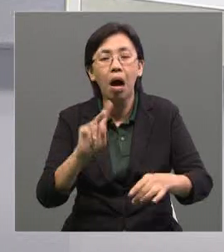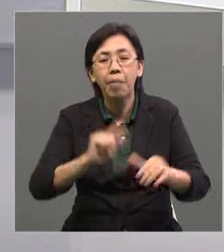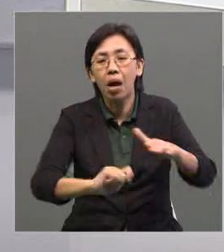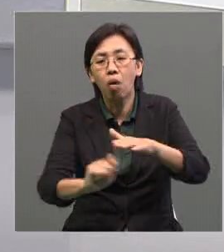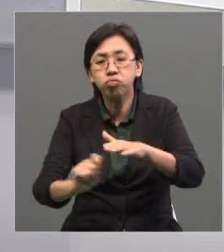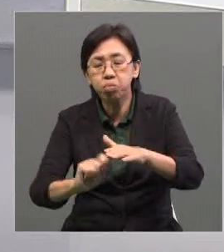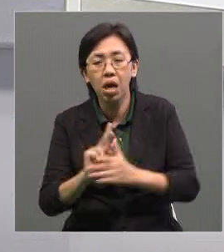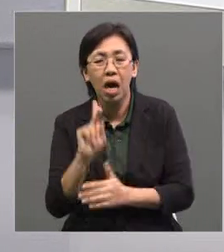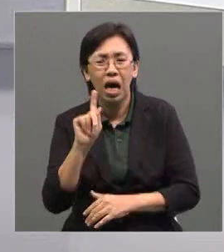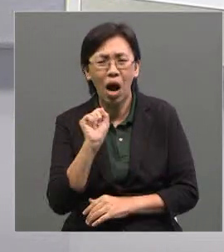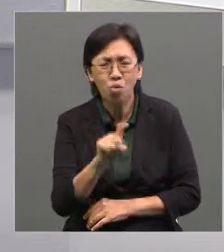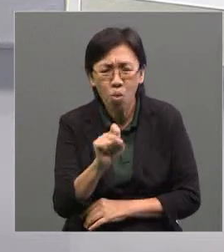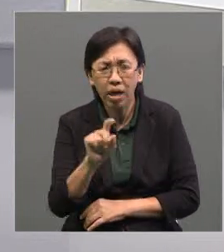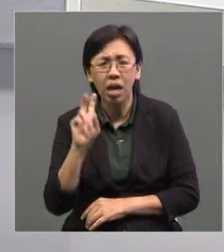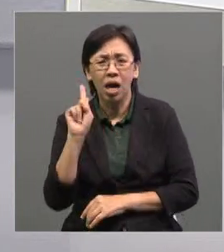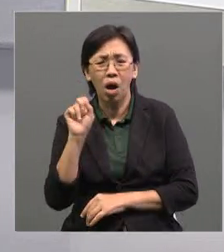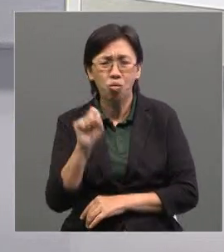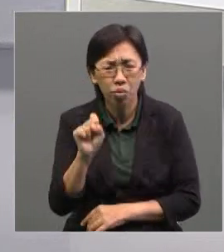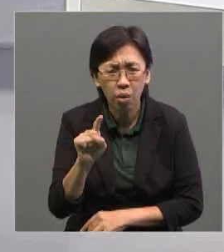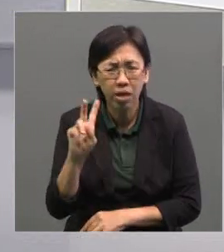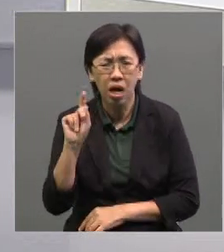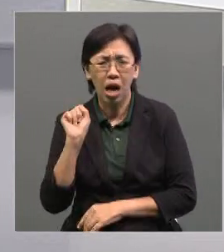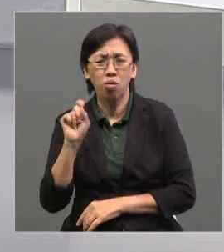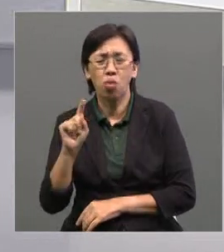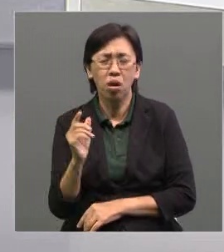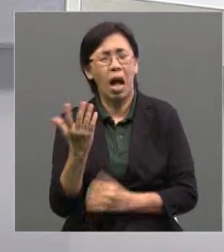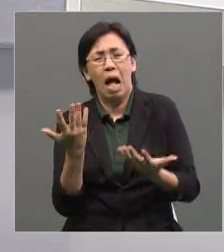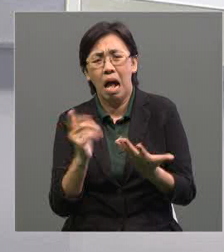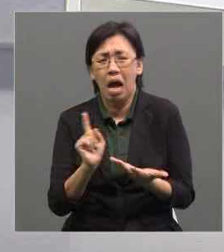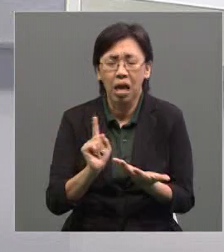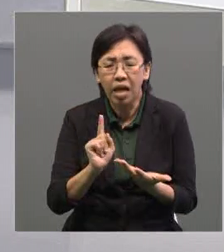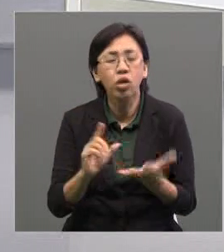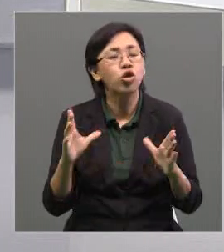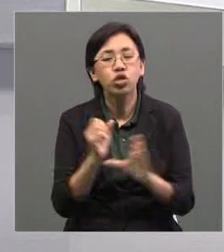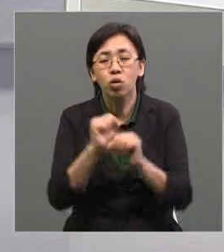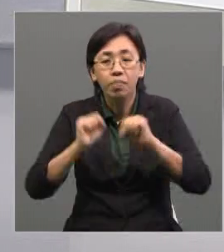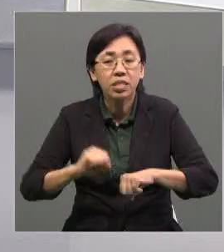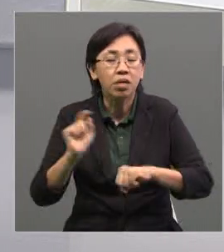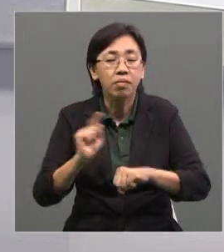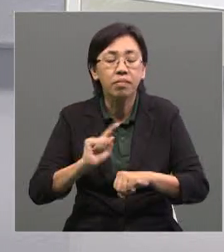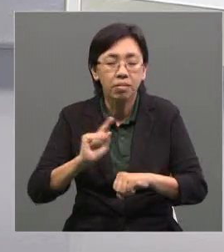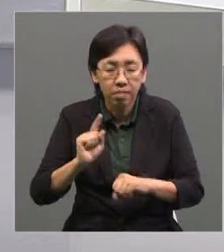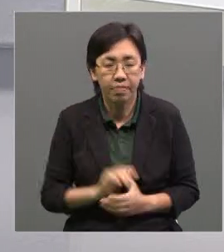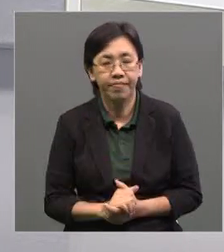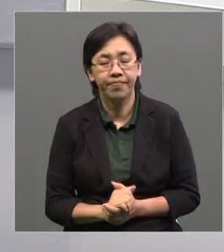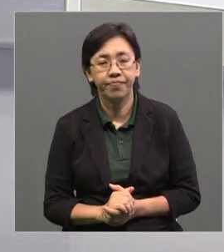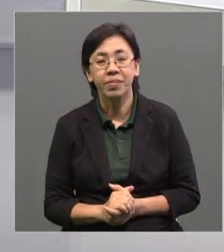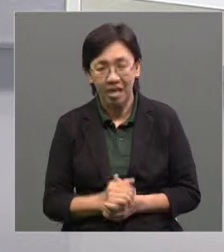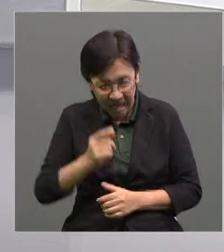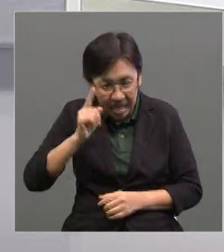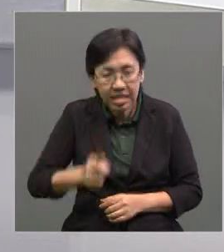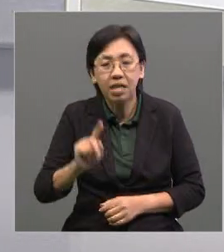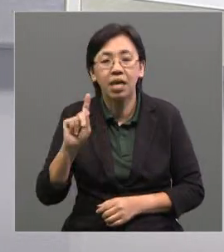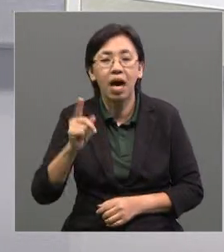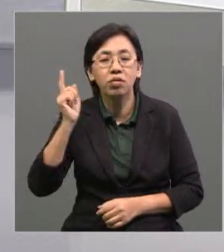คือมีด่วนแล้วด่วนอีกด่วนใหม่ด่วนล่าสุดสรุปล่าสุดก็คือที่ประชุมมีมติออกมาแล้วนะคะอันนี้คือของจริง